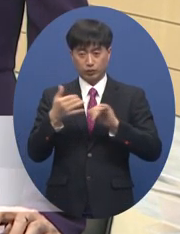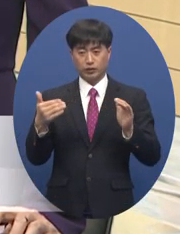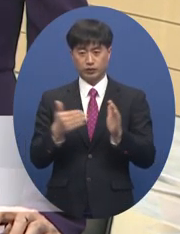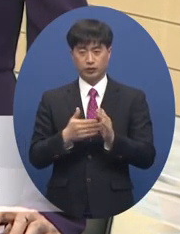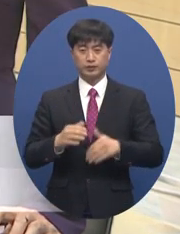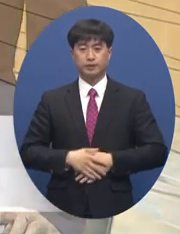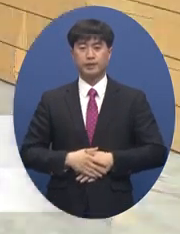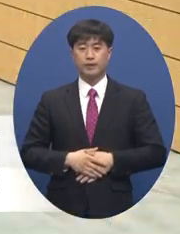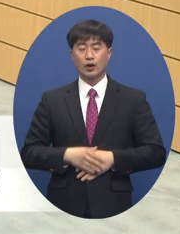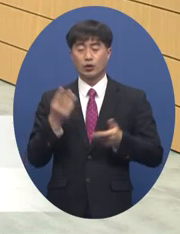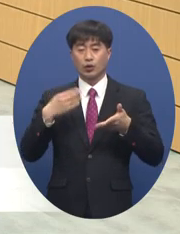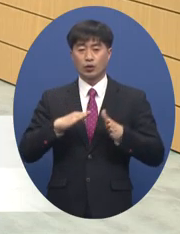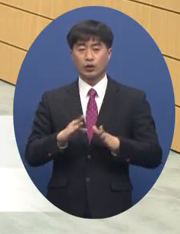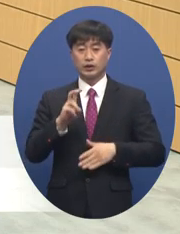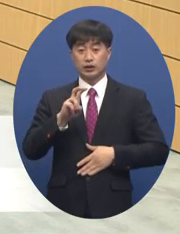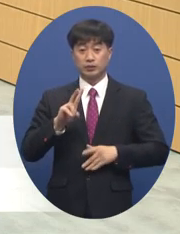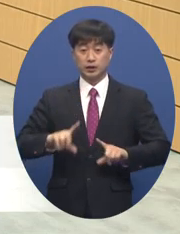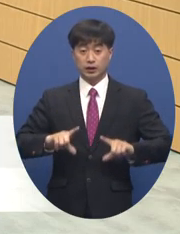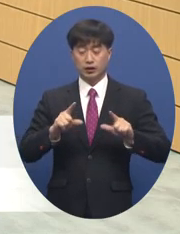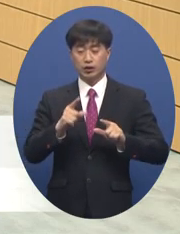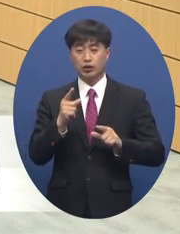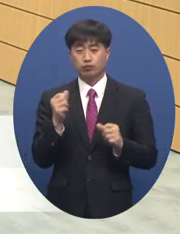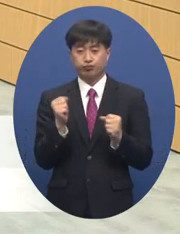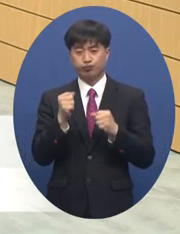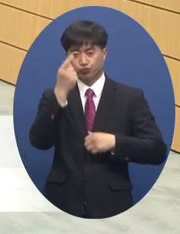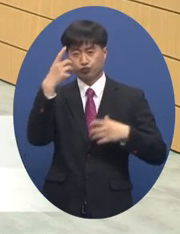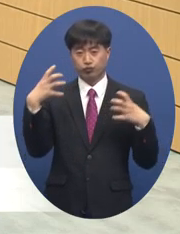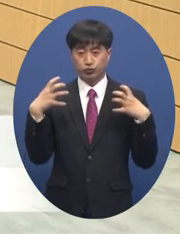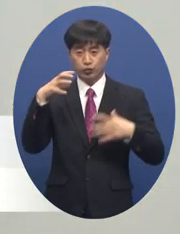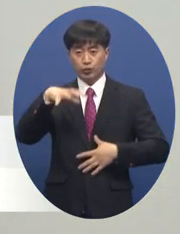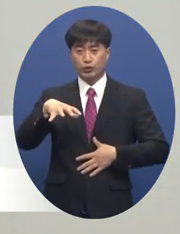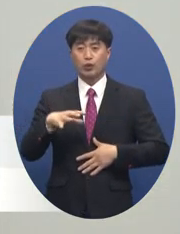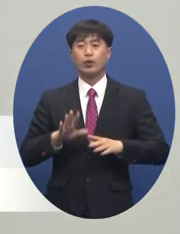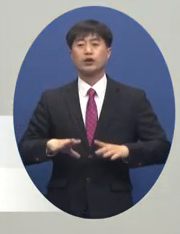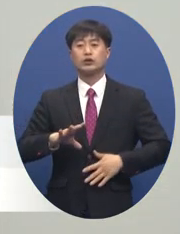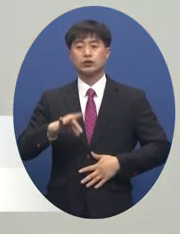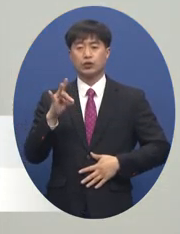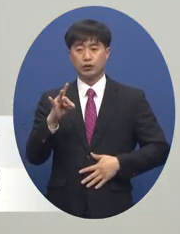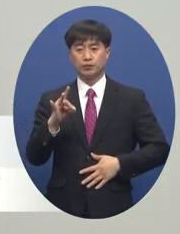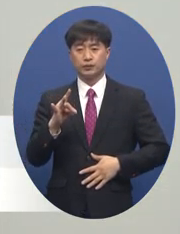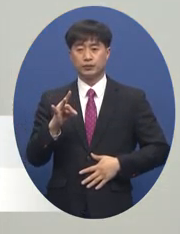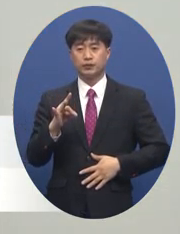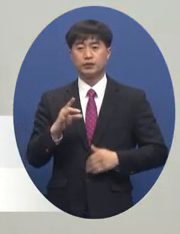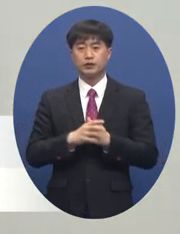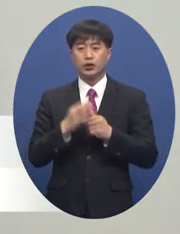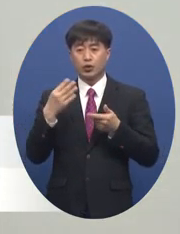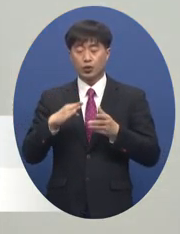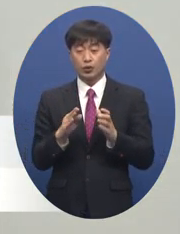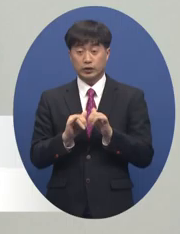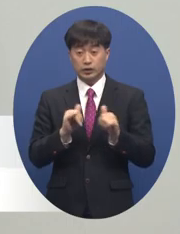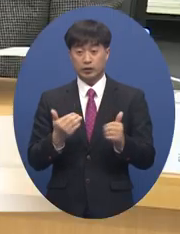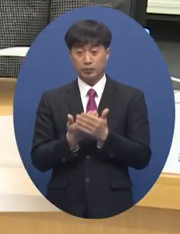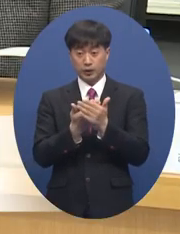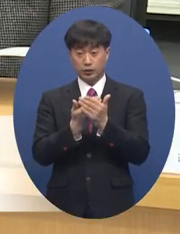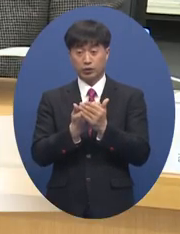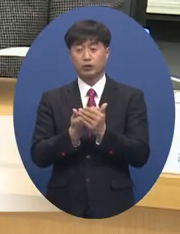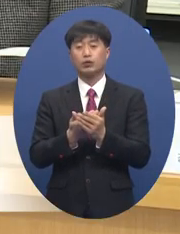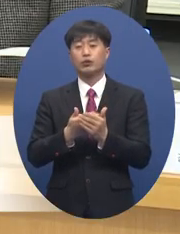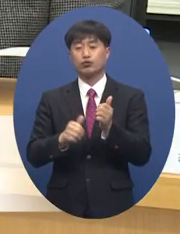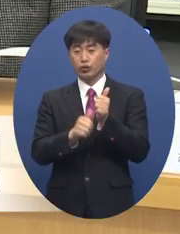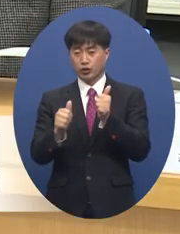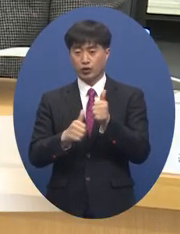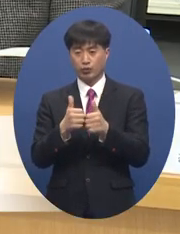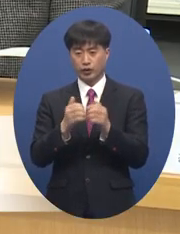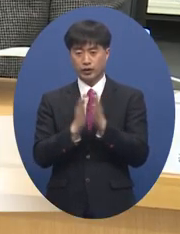하기로 했습니다 경기도는 22일 경기도청 북부청사 에서 올해 첫 경기도지역 인적자원 개발 위원의 본회의를